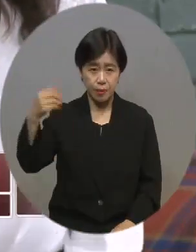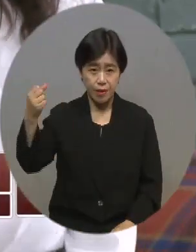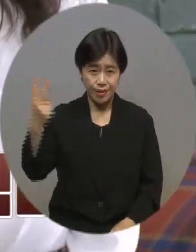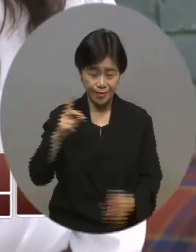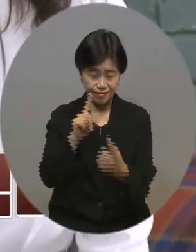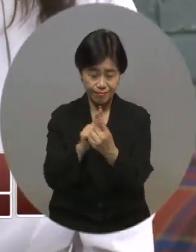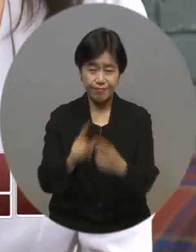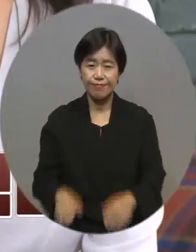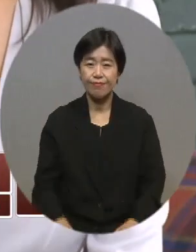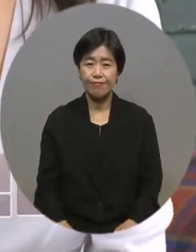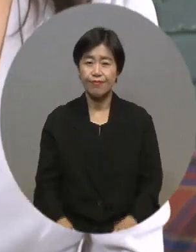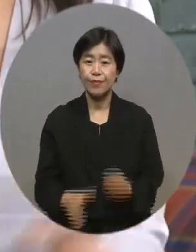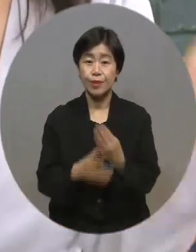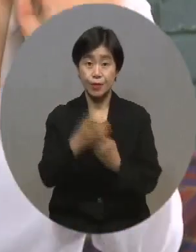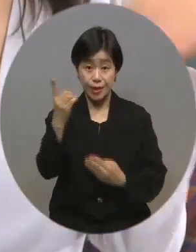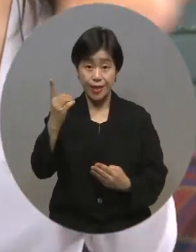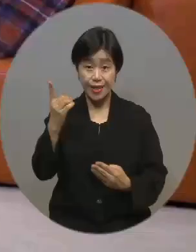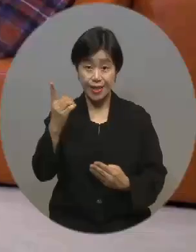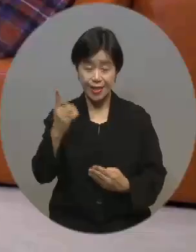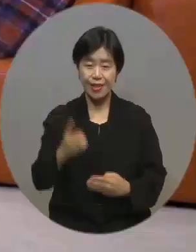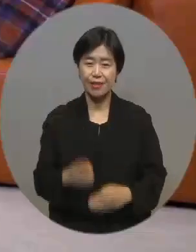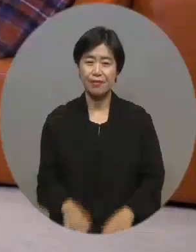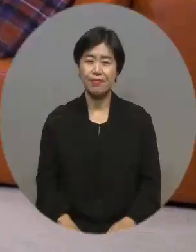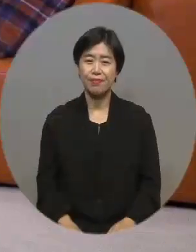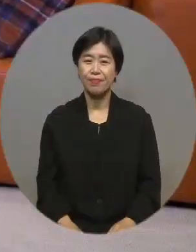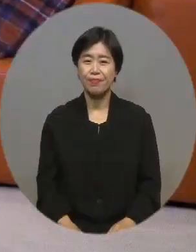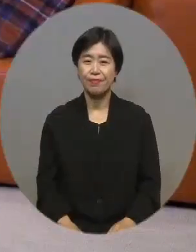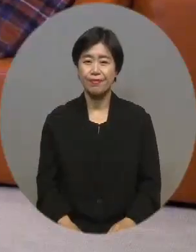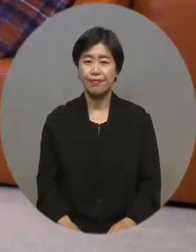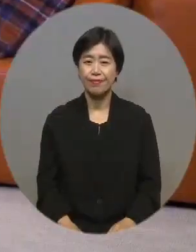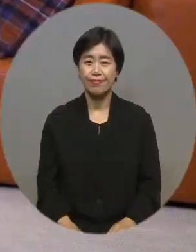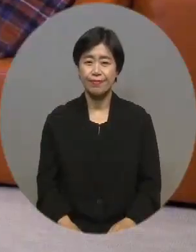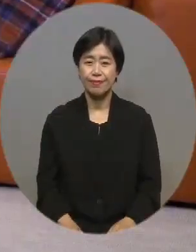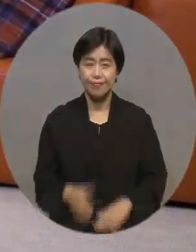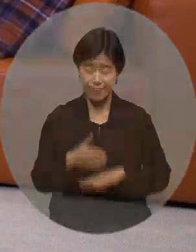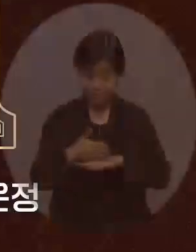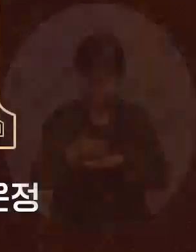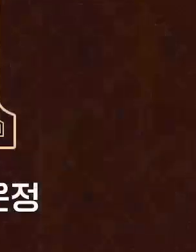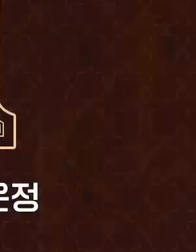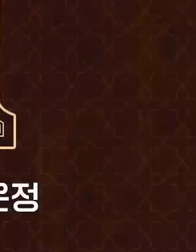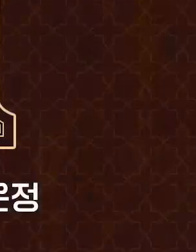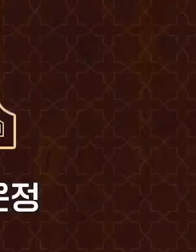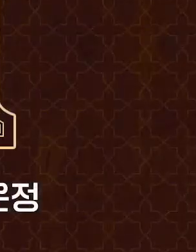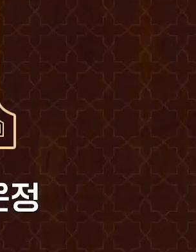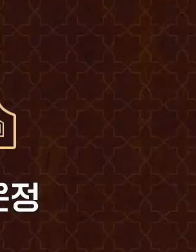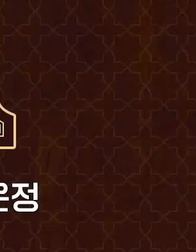만나 뵙겠습니다. 통일 담담. 고생하셨습니다.